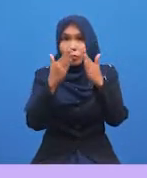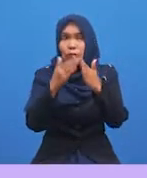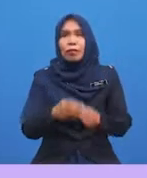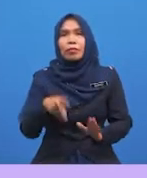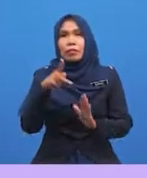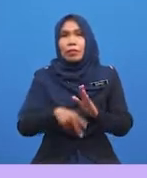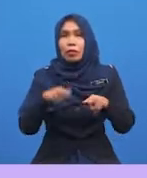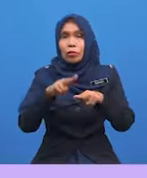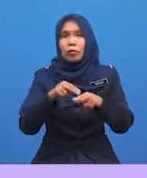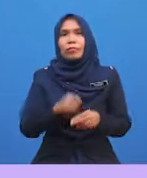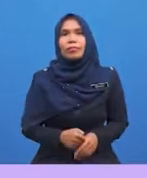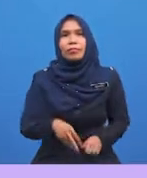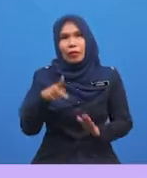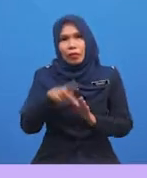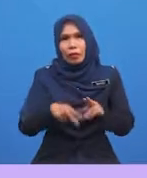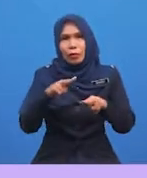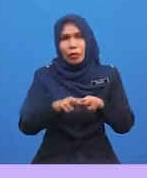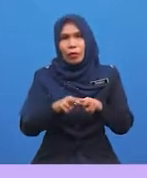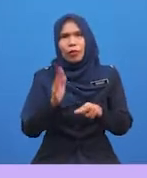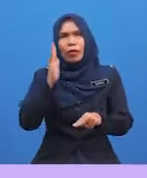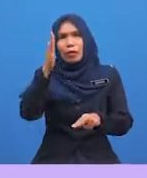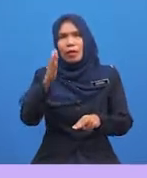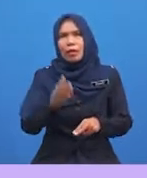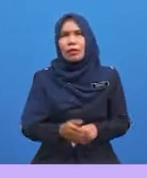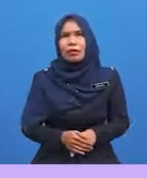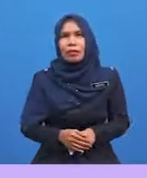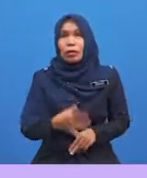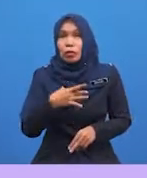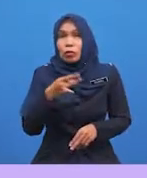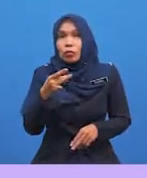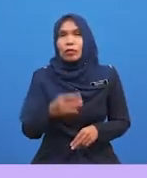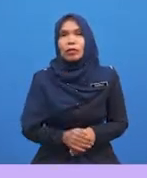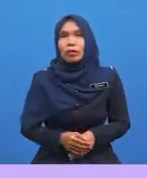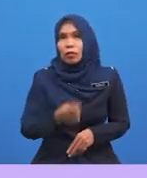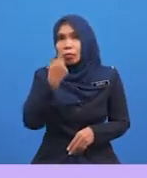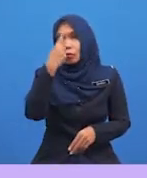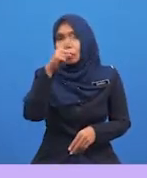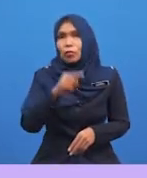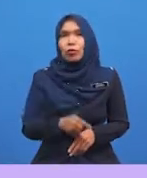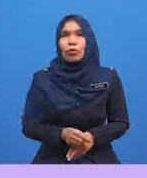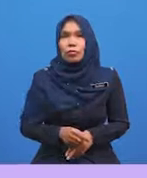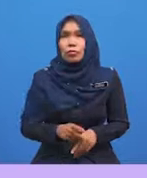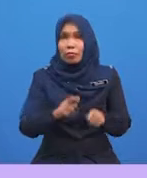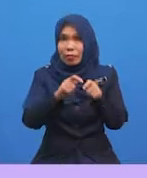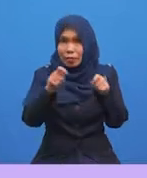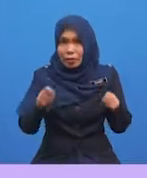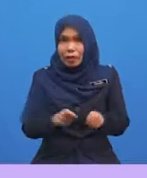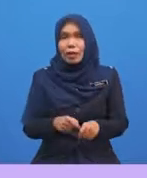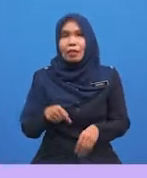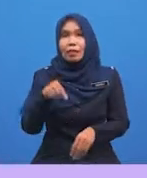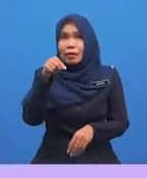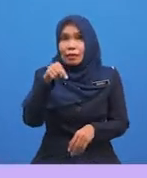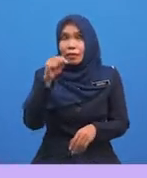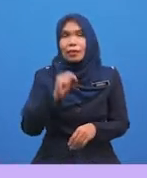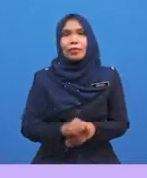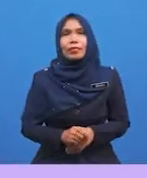Penduduk akan lebih tertarik untuk menetap di kawasan yang mempunyai sumber ekonomi untuk